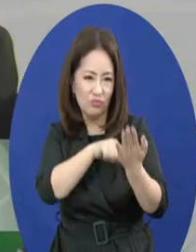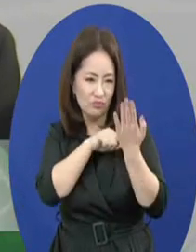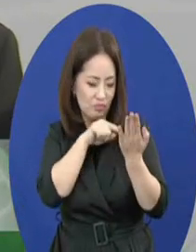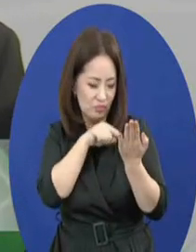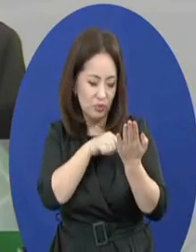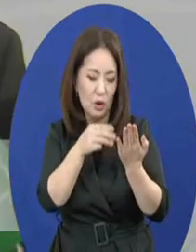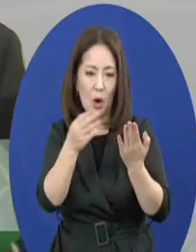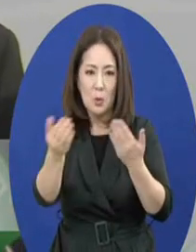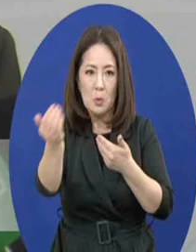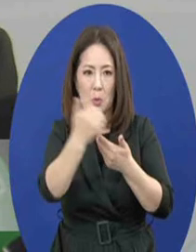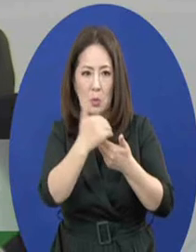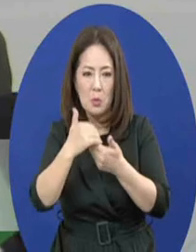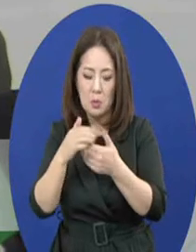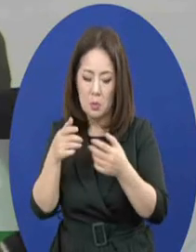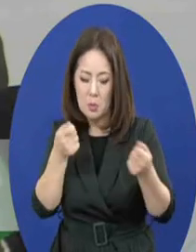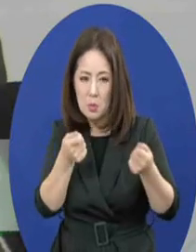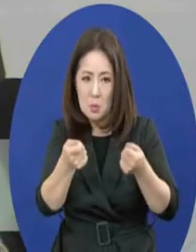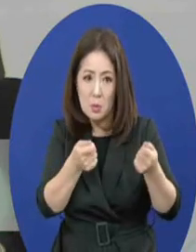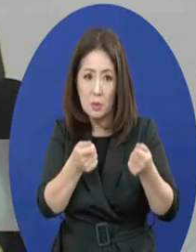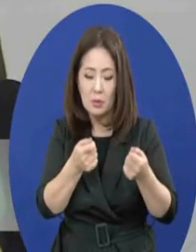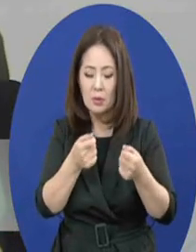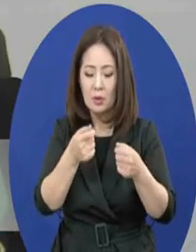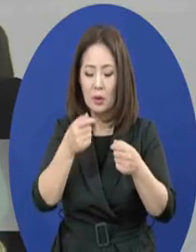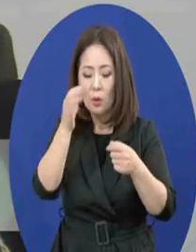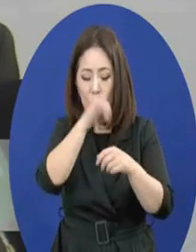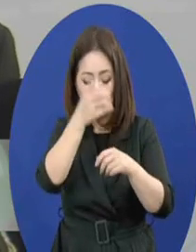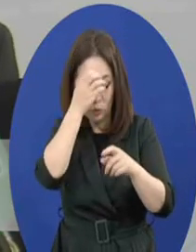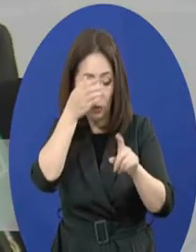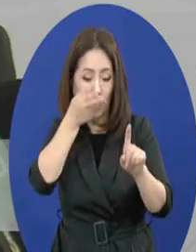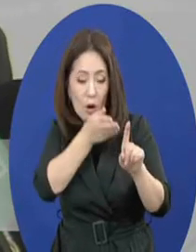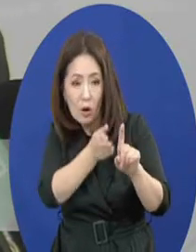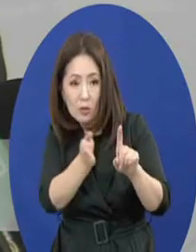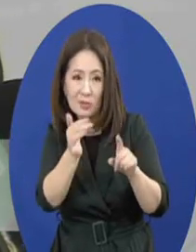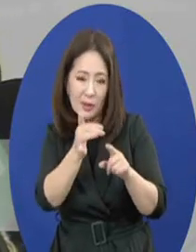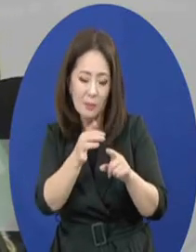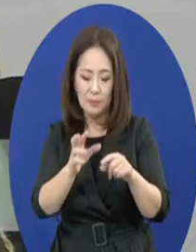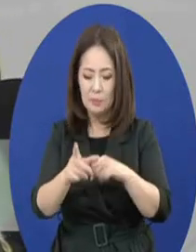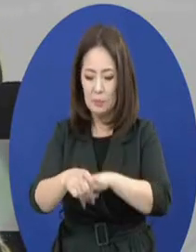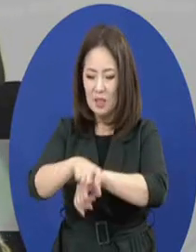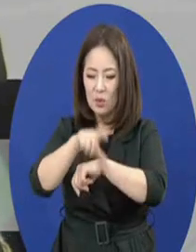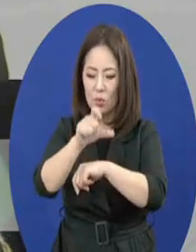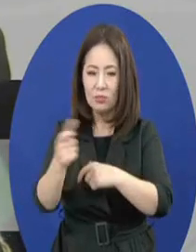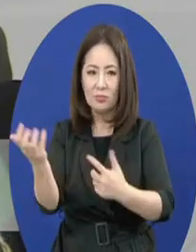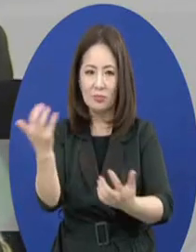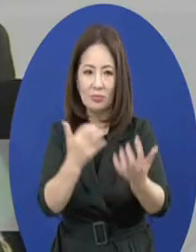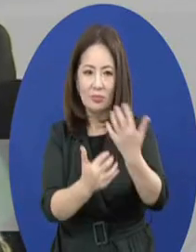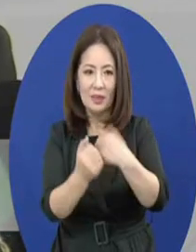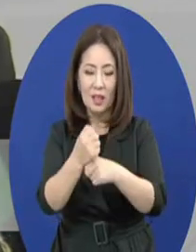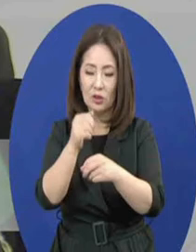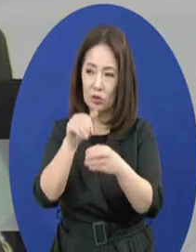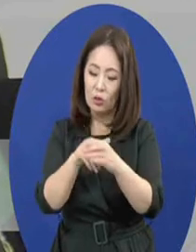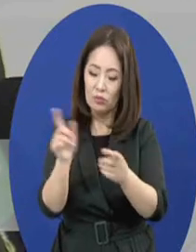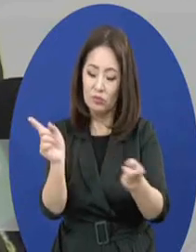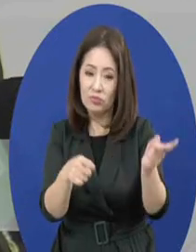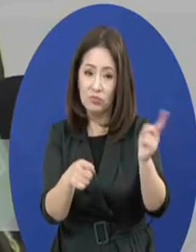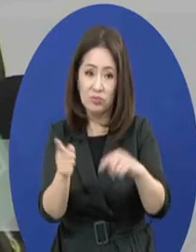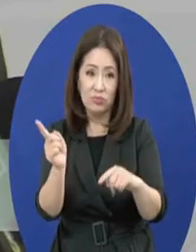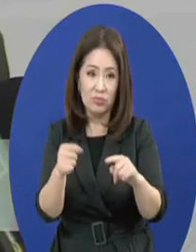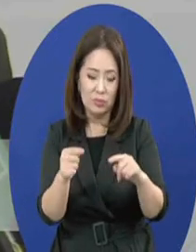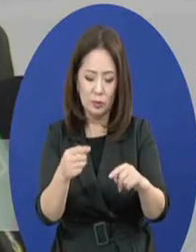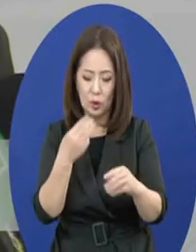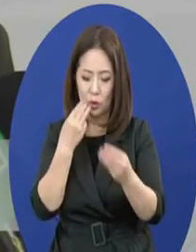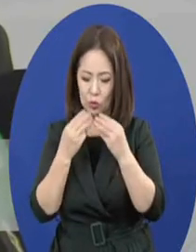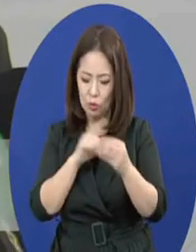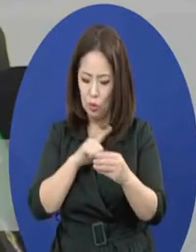институцийн шууд оролцоо, шууд олон дам оролцоо одоо ялангуяа болсон хүчний томилгоо тий дээр шүүхийн өөрийн